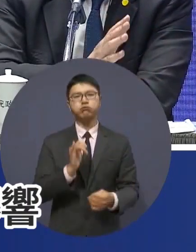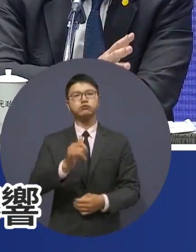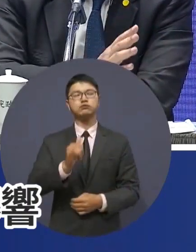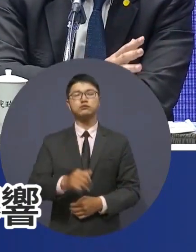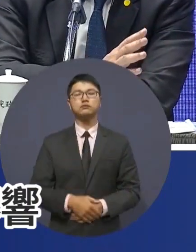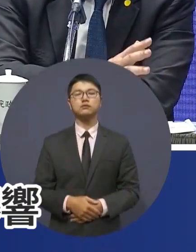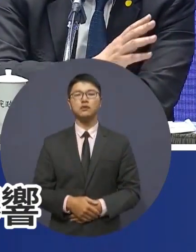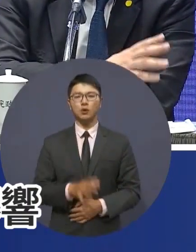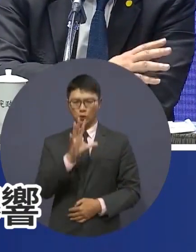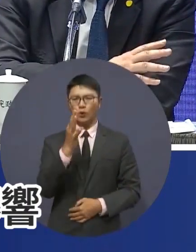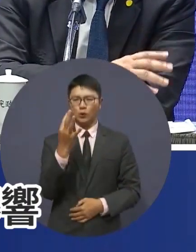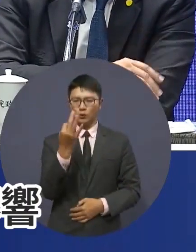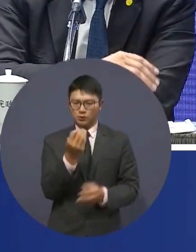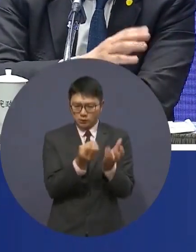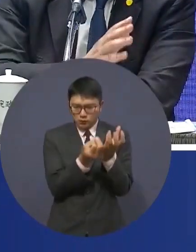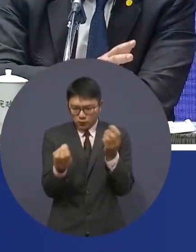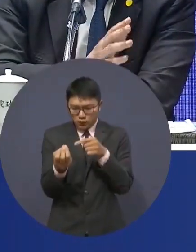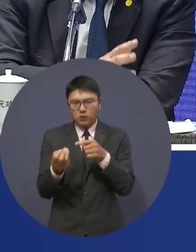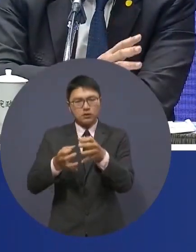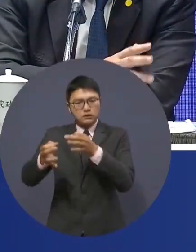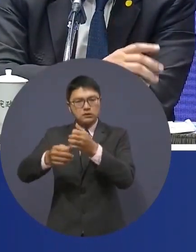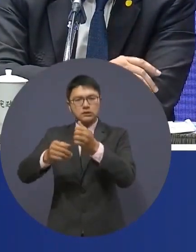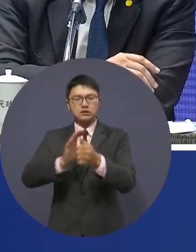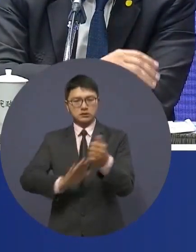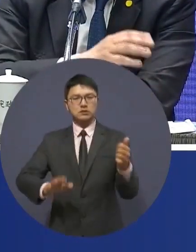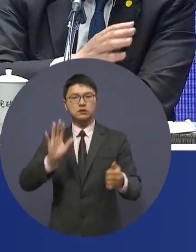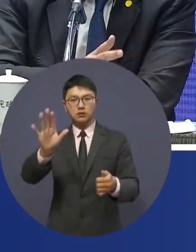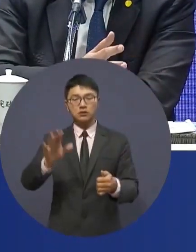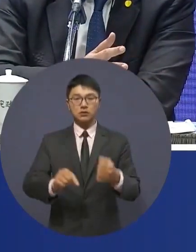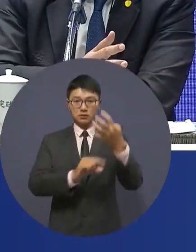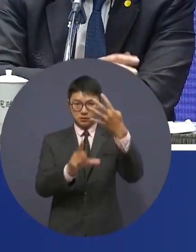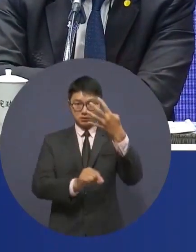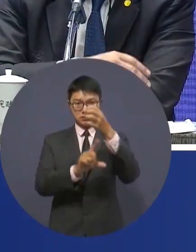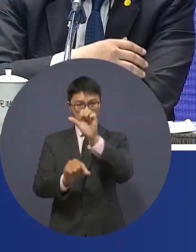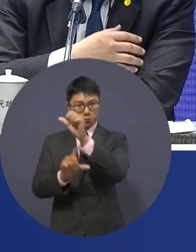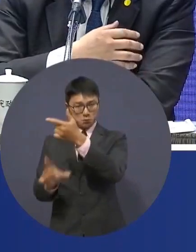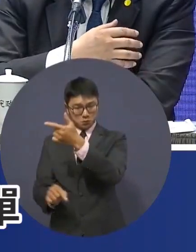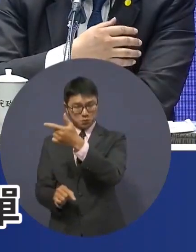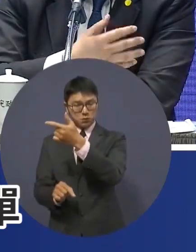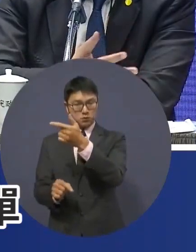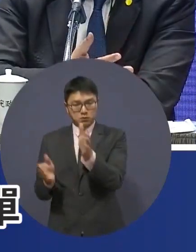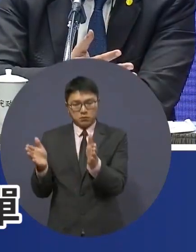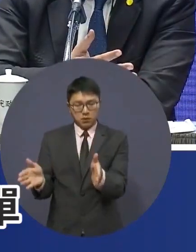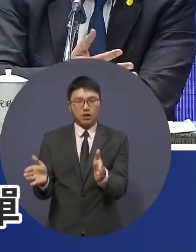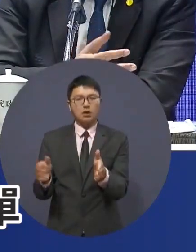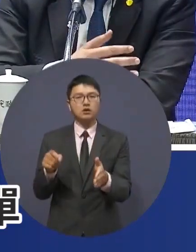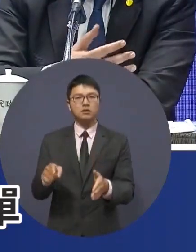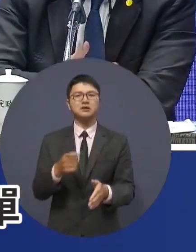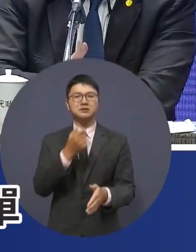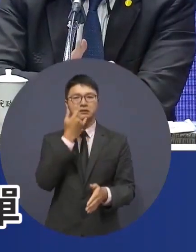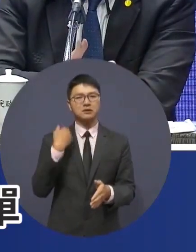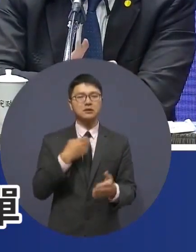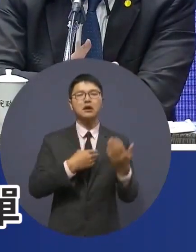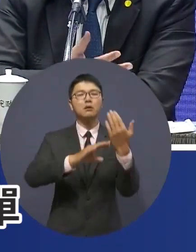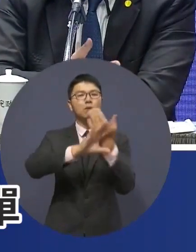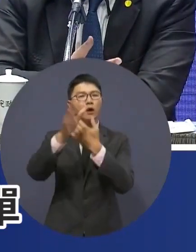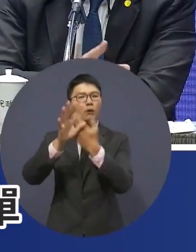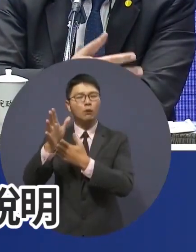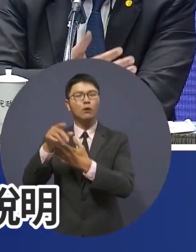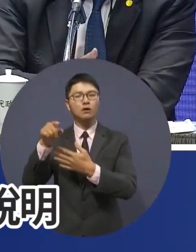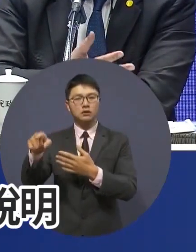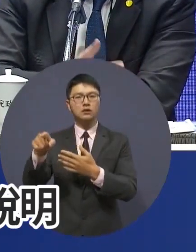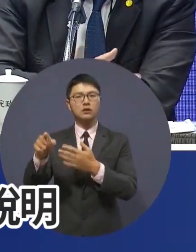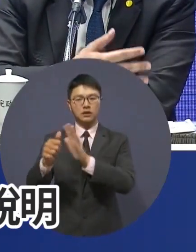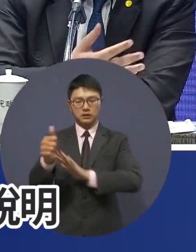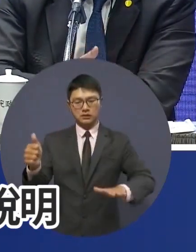但有局部的产业已经受到影响。那当然4、5、6月以后就会开始，因为其他国家的疫情的关系，对订单，这